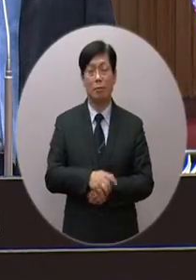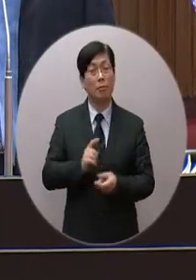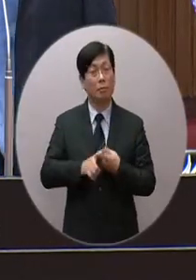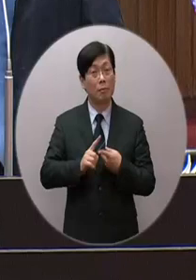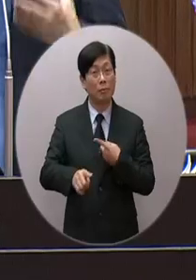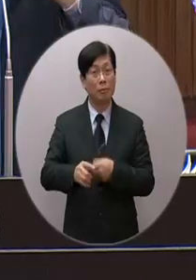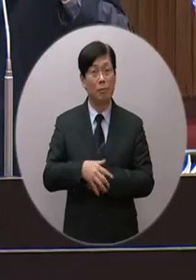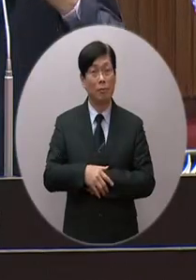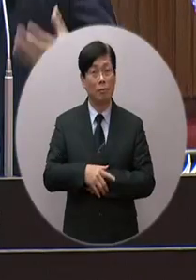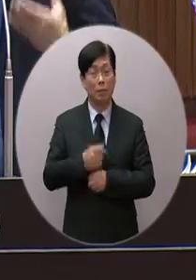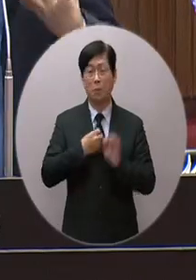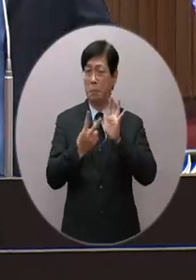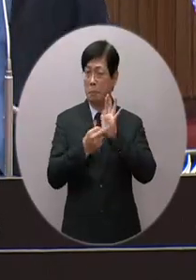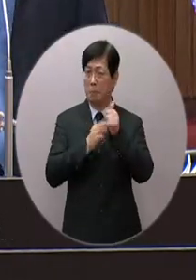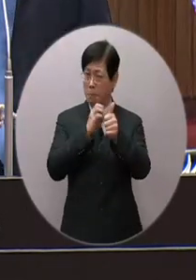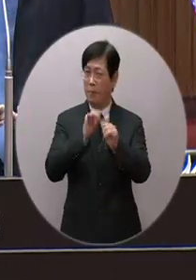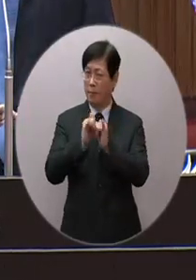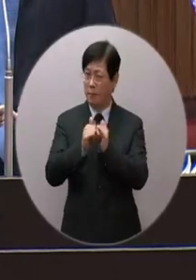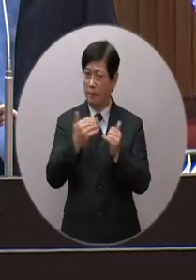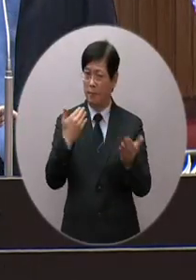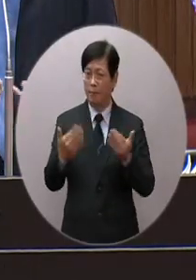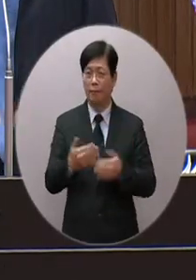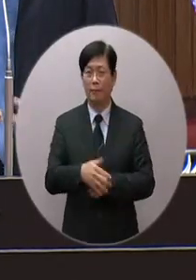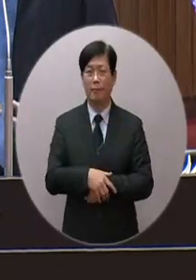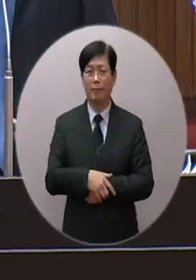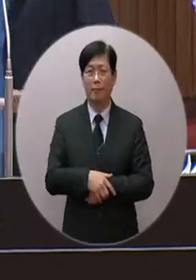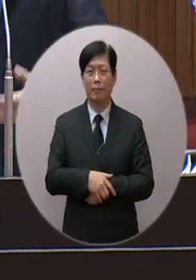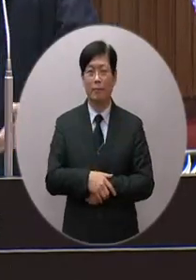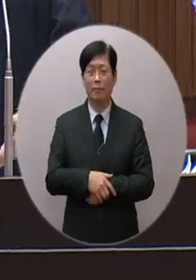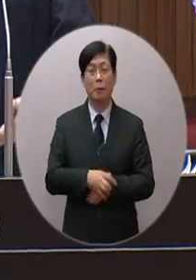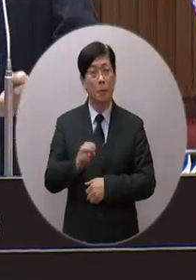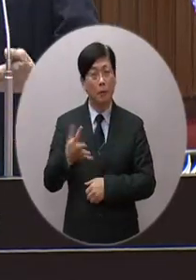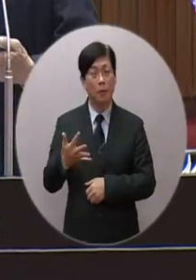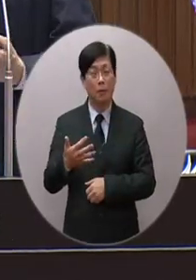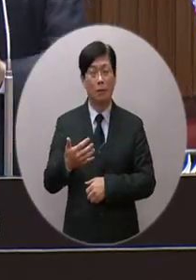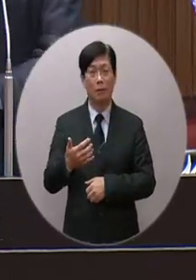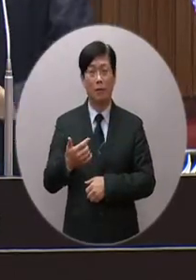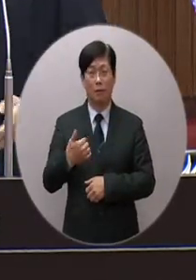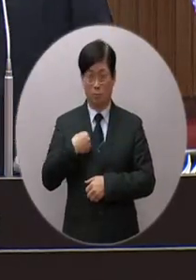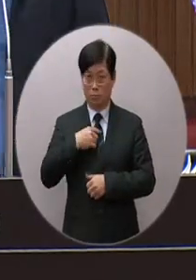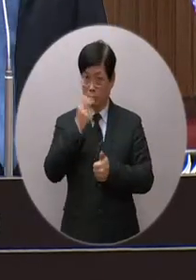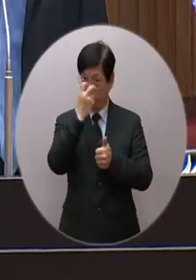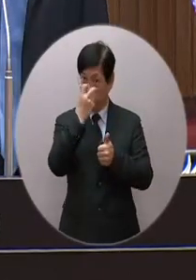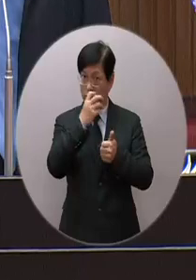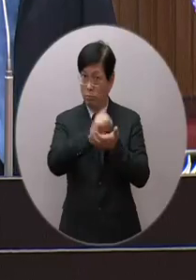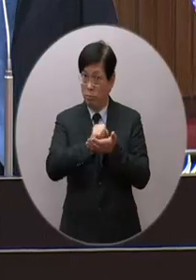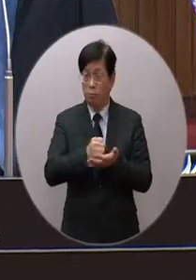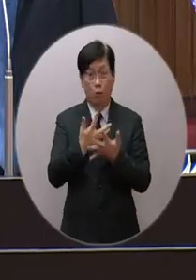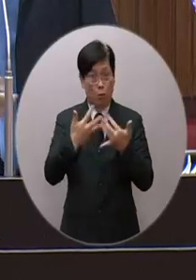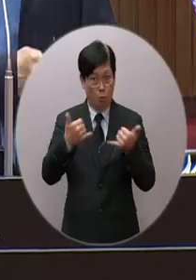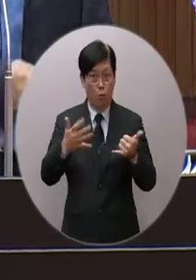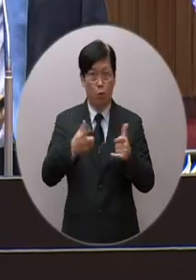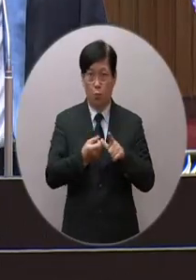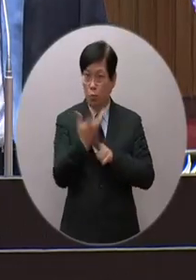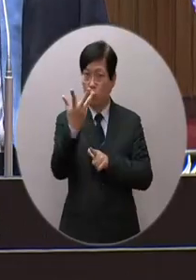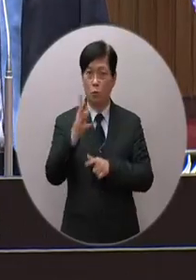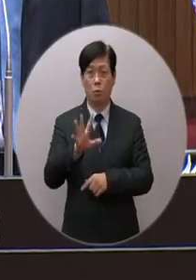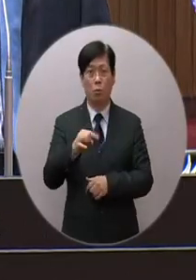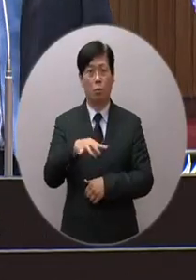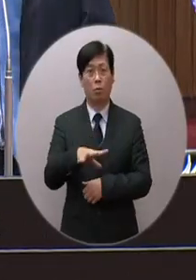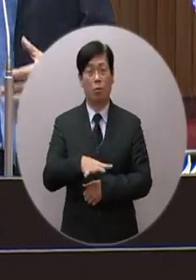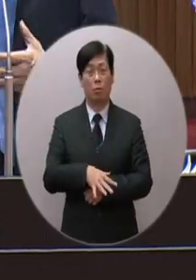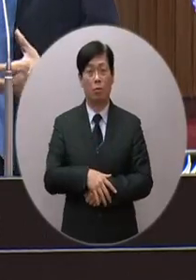不？这爱予咱的民众了解，爱予民众了解，因为咱的。监测出来，即伫网络上有资料就是安